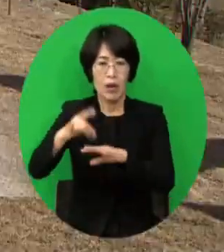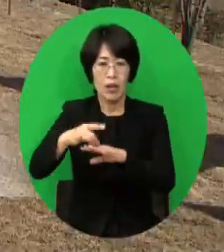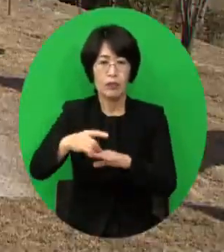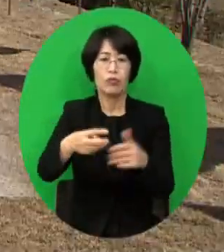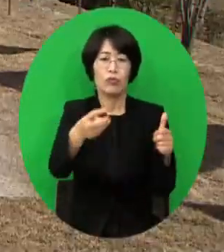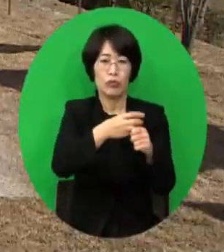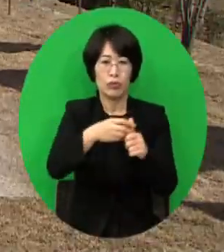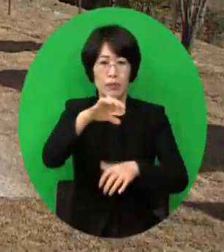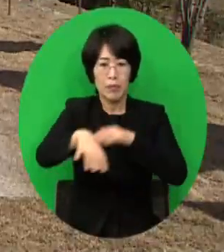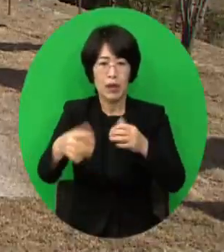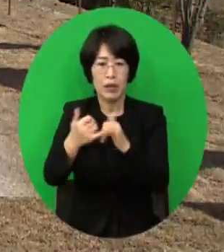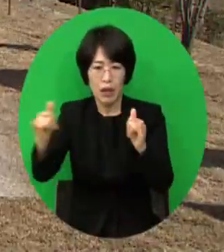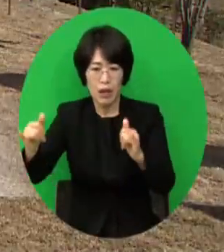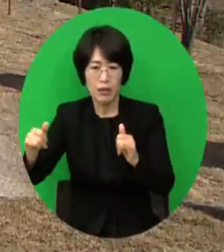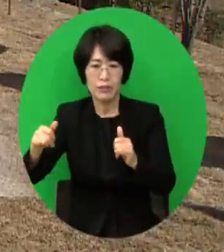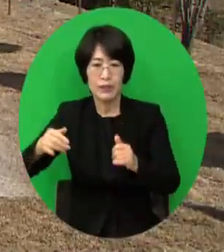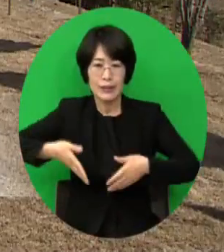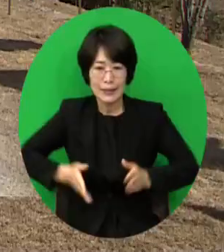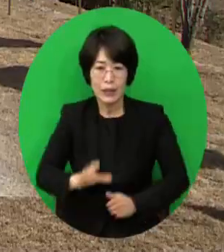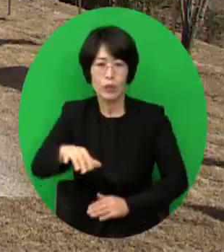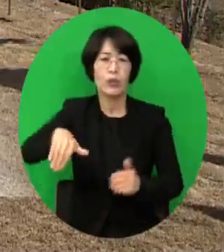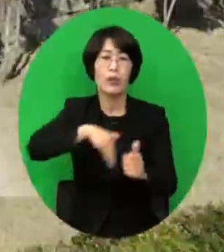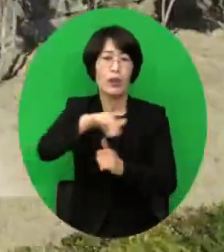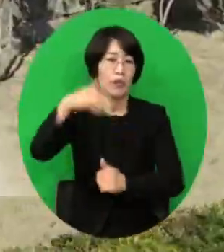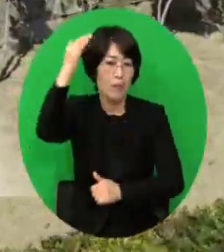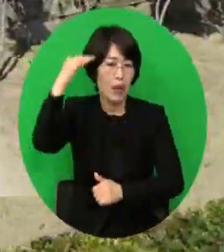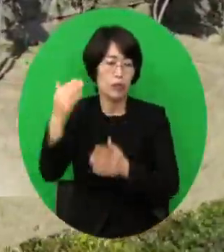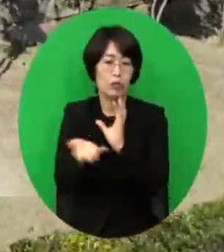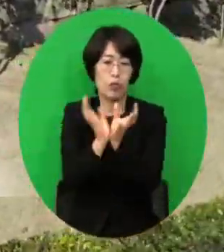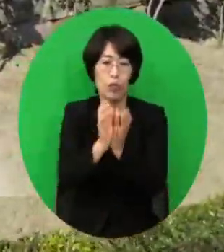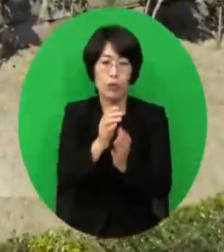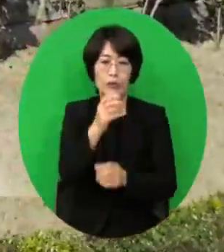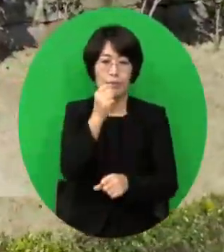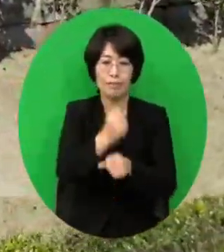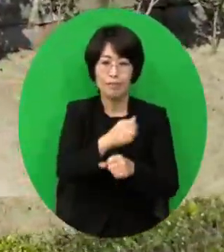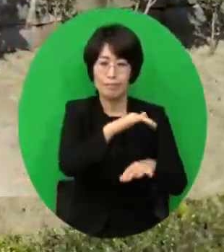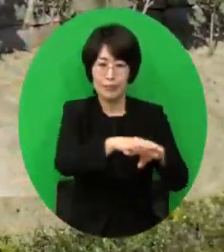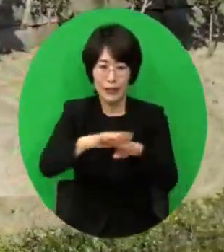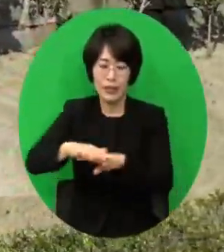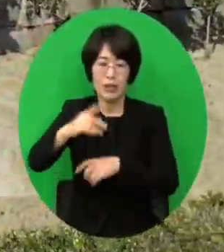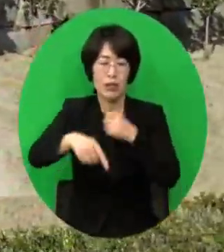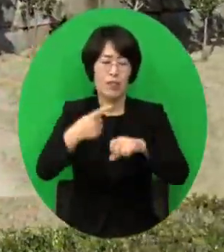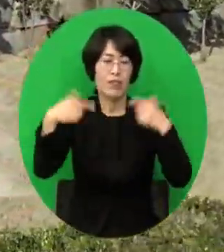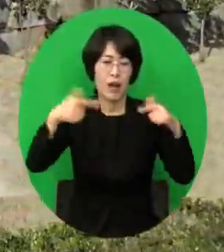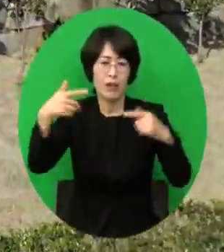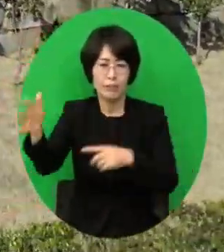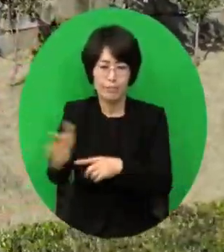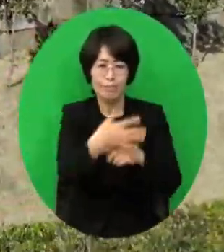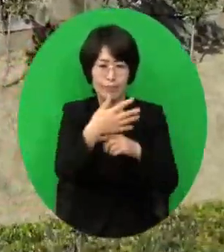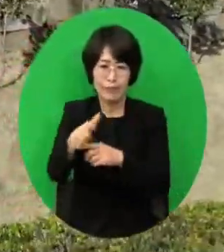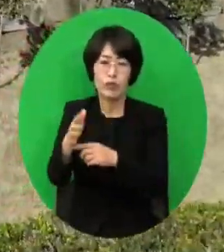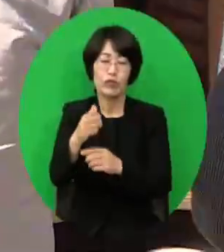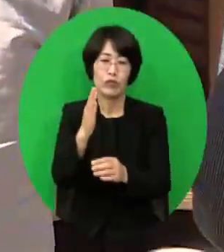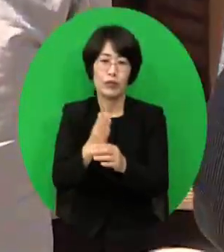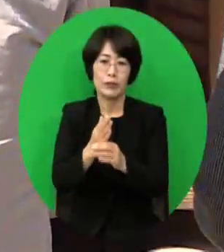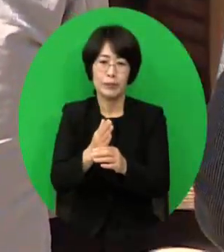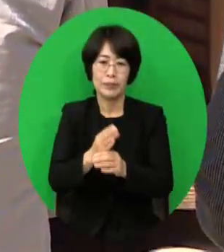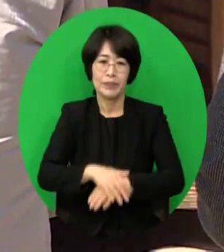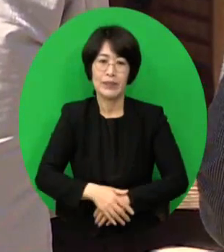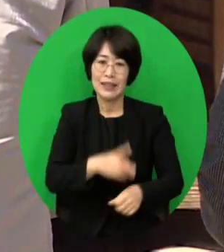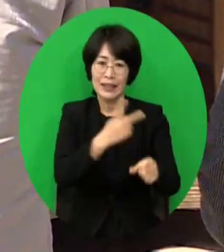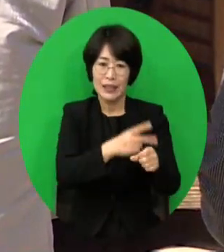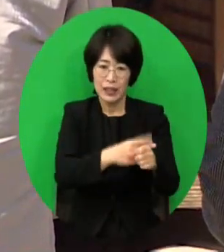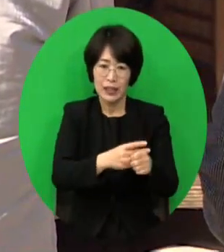주민들은 생가 주변에 무궁화 꽃밭을 조성하고 365일 태극기를 올리고 있습니다. 지강